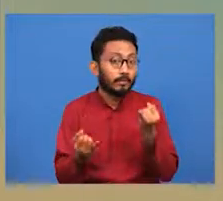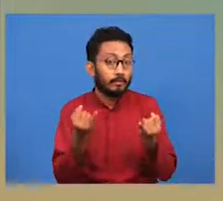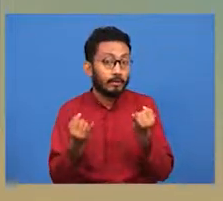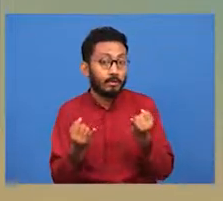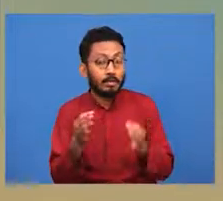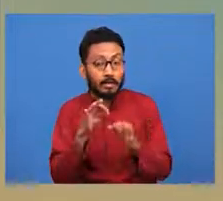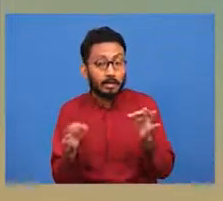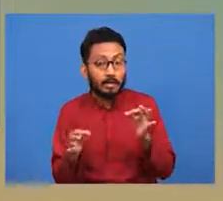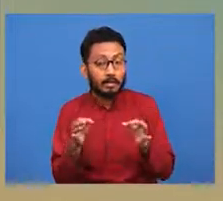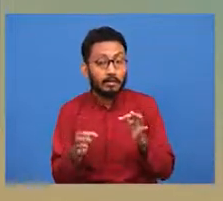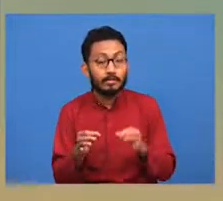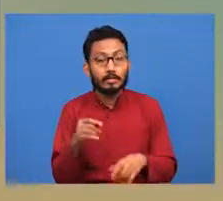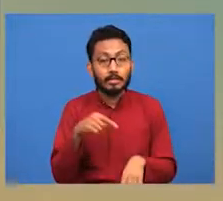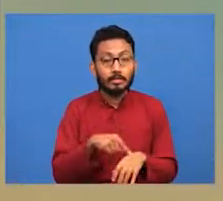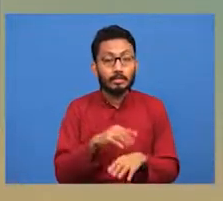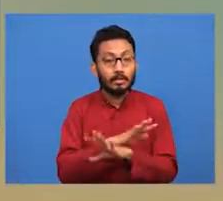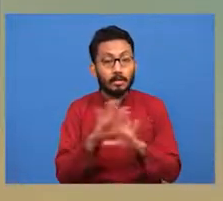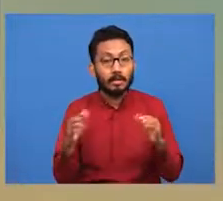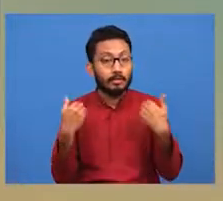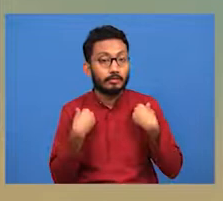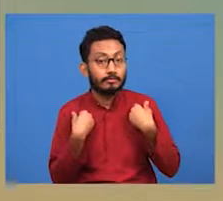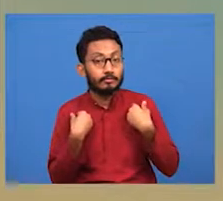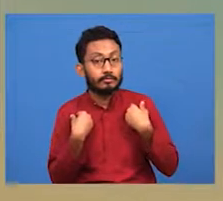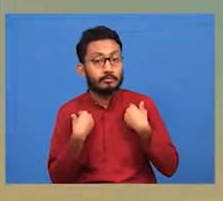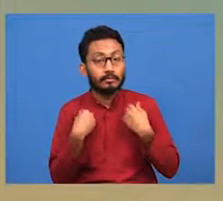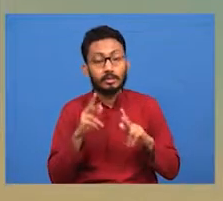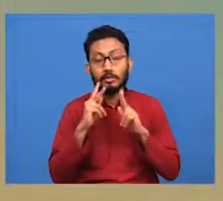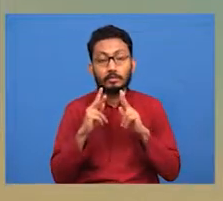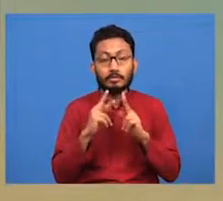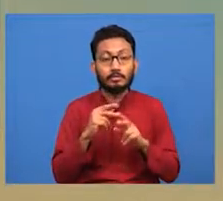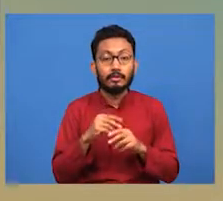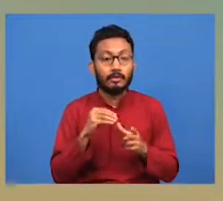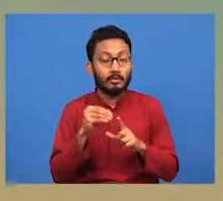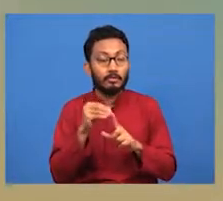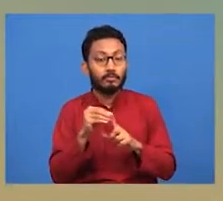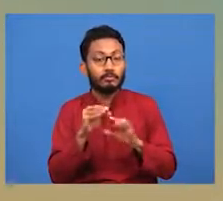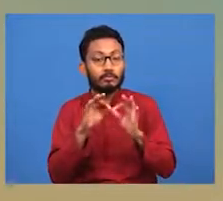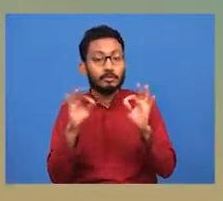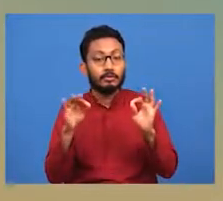ini tidak mempunyai kata atau frasa pelengkap.